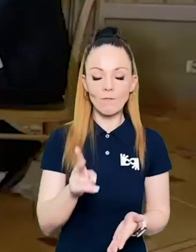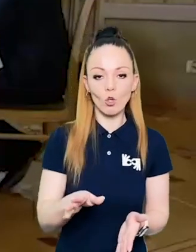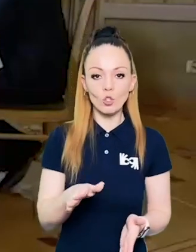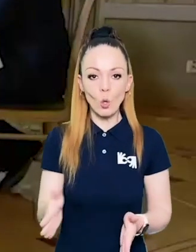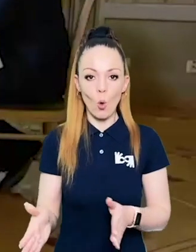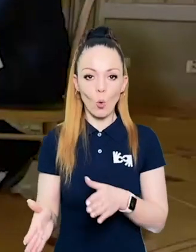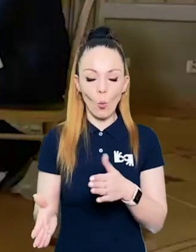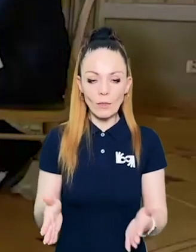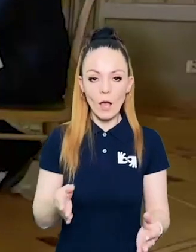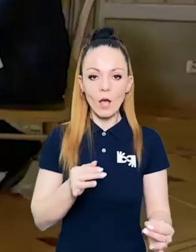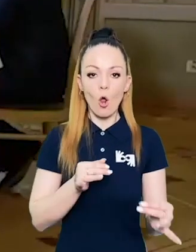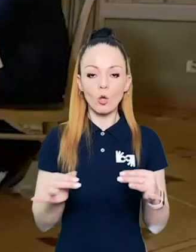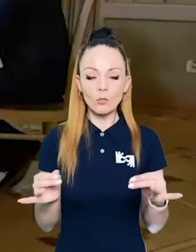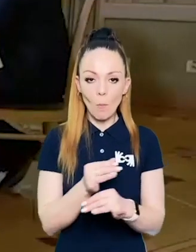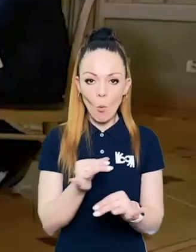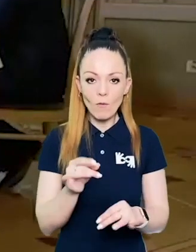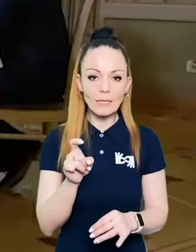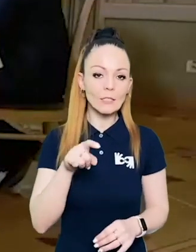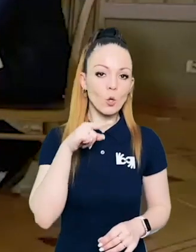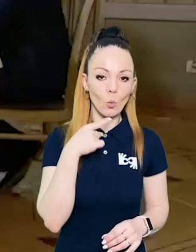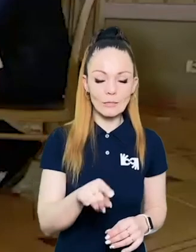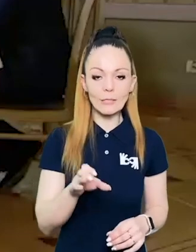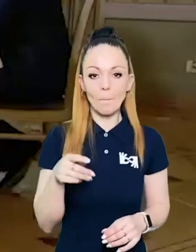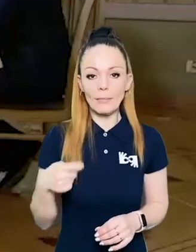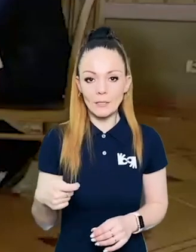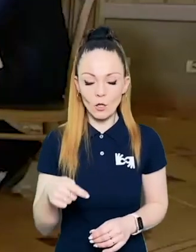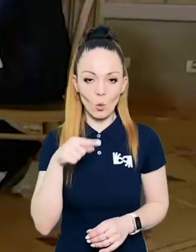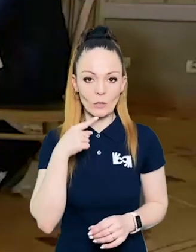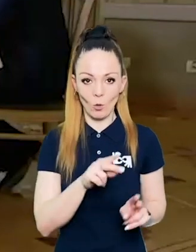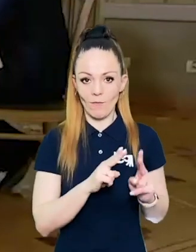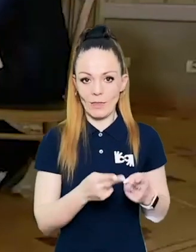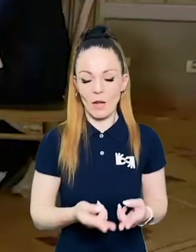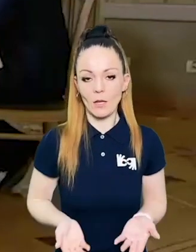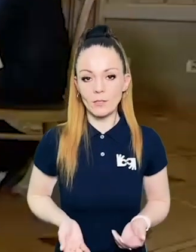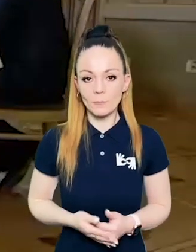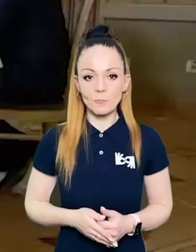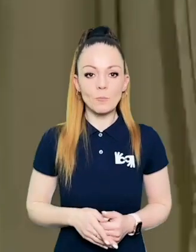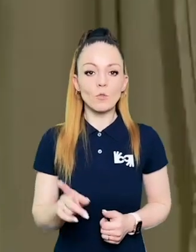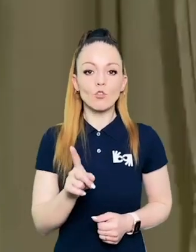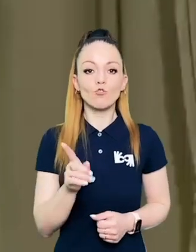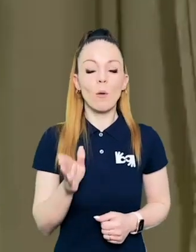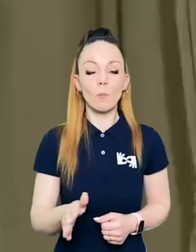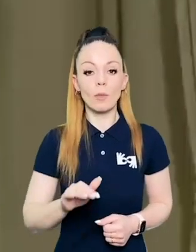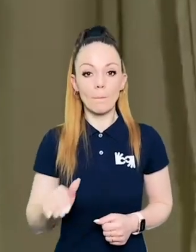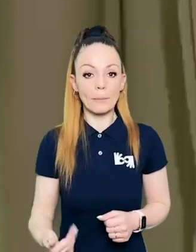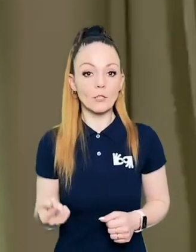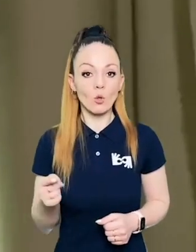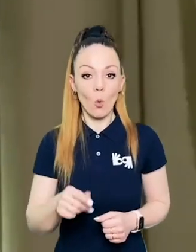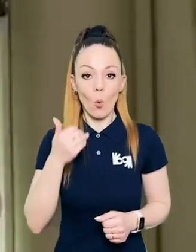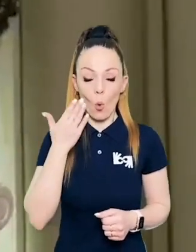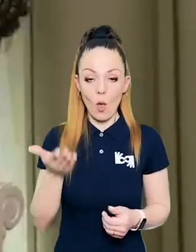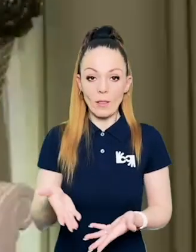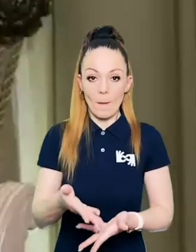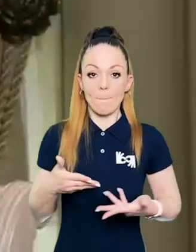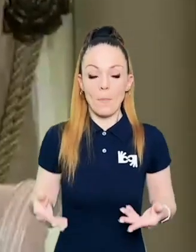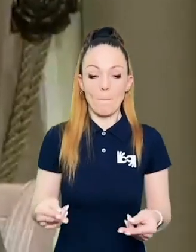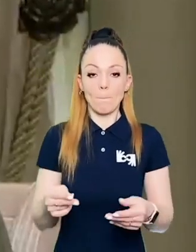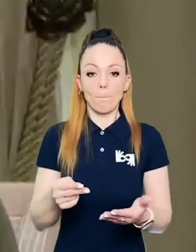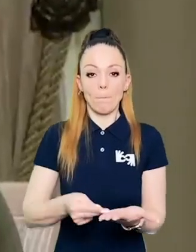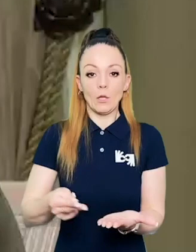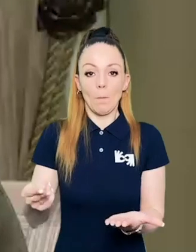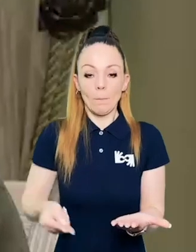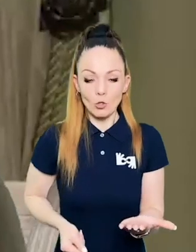бути двостороння розмова з Росією, з президентом Російської Федерації. Що буде після того, коли ми